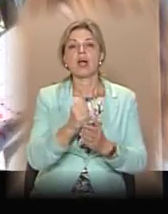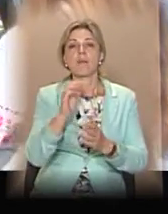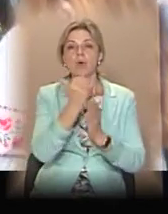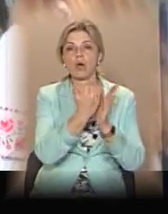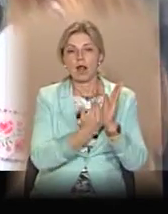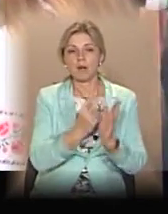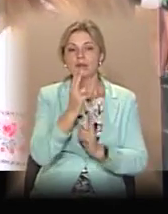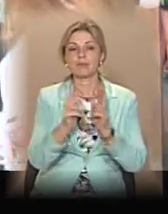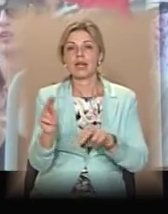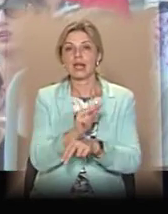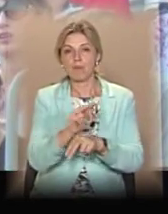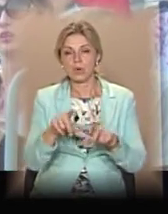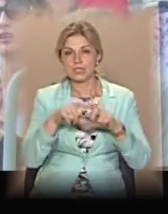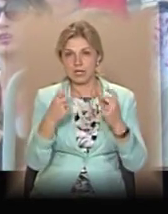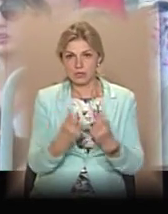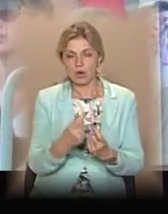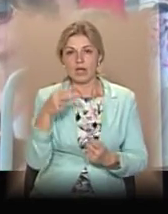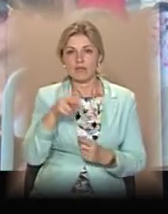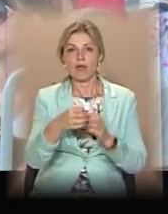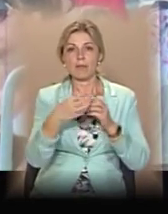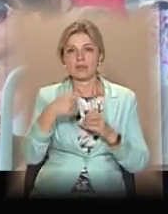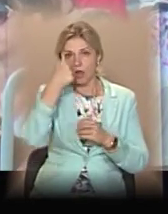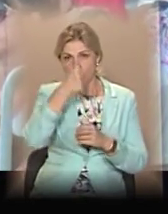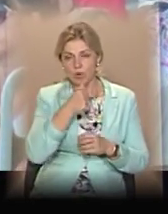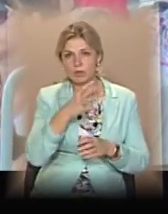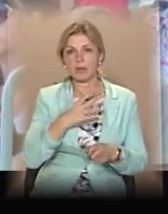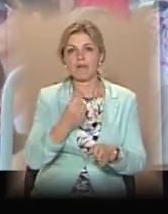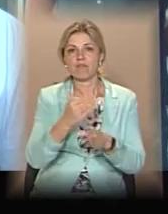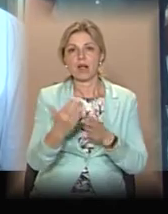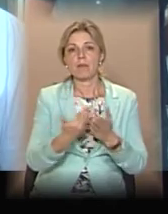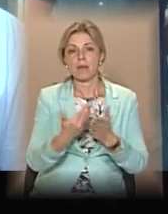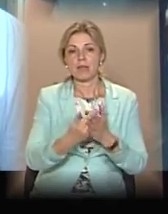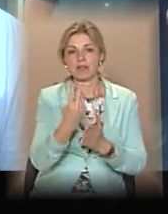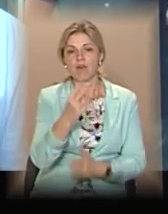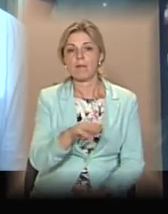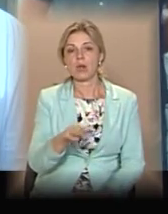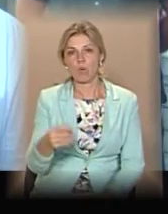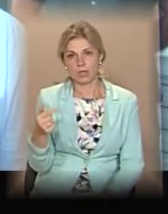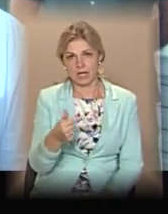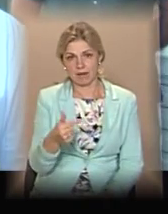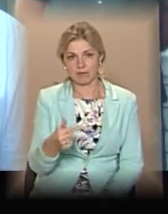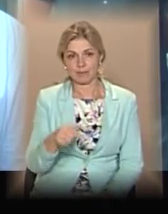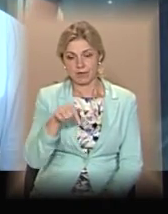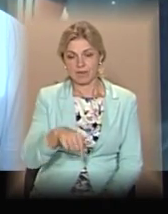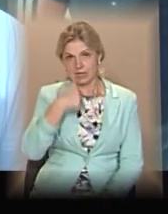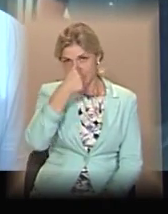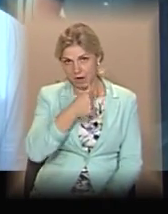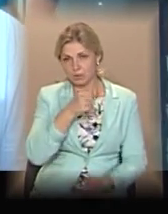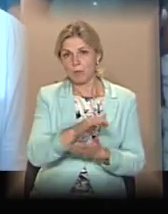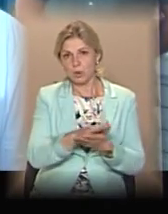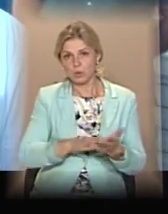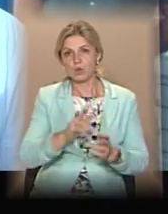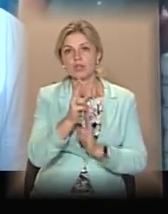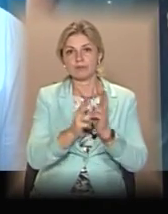У 2015-му для цього було виділено близько 2 мільйонів гривень. В цьому році продовжили його реконструкцію вже хорошими